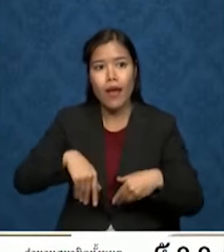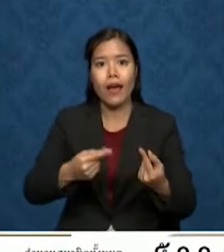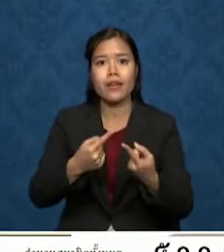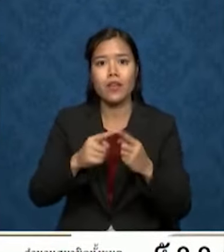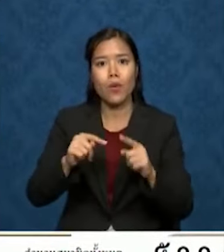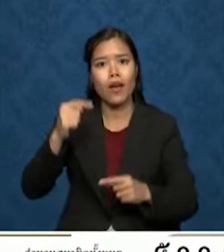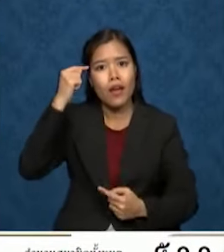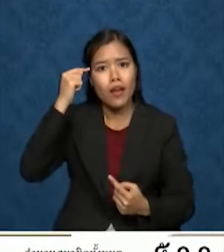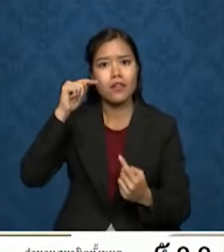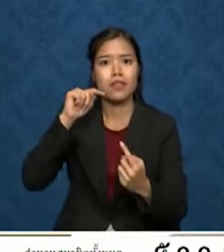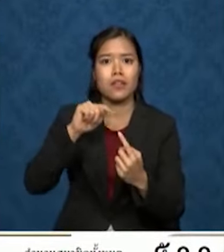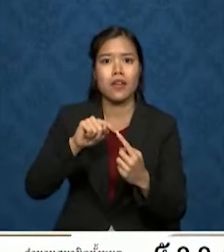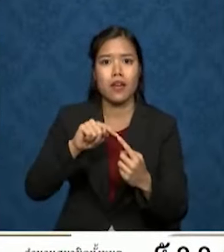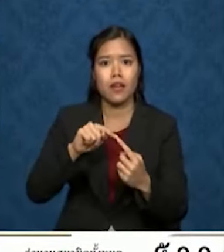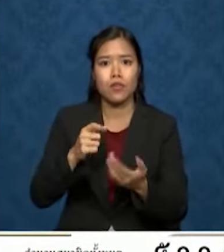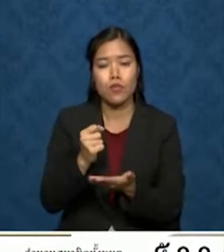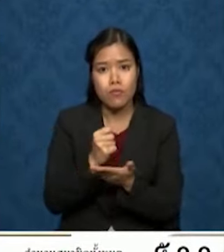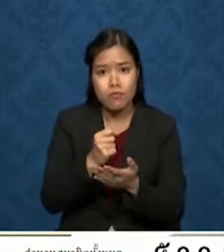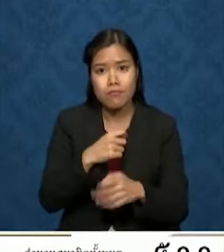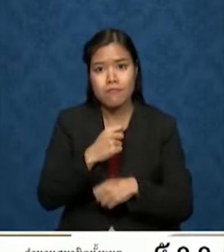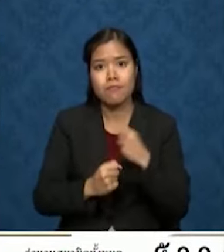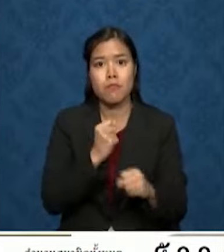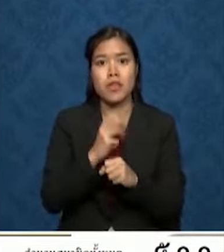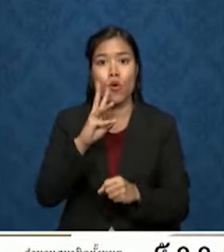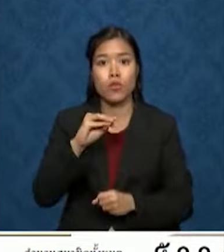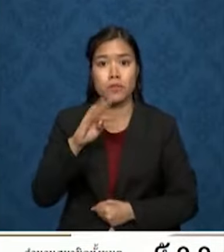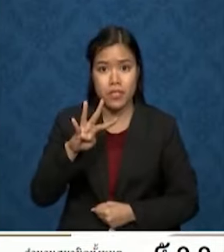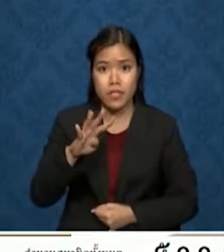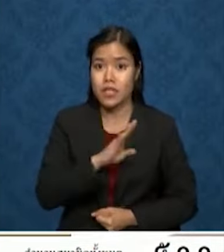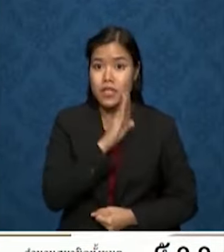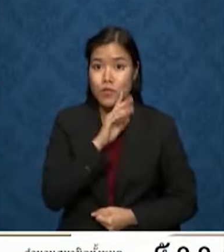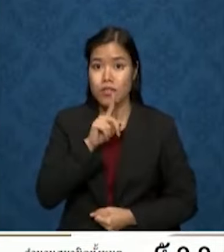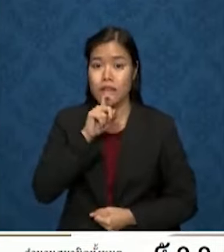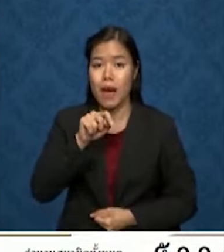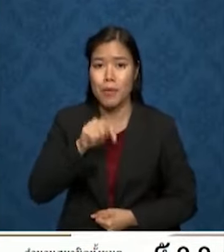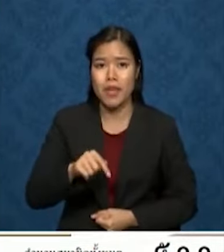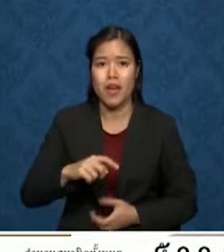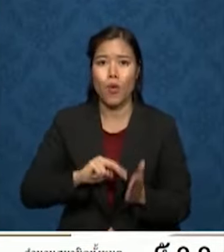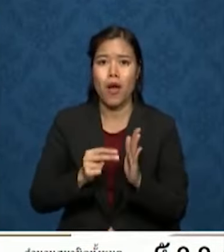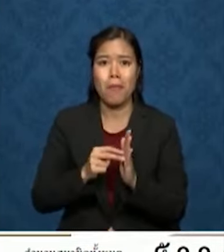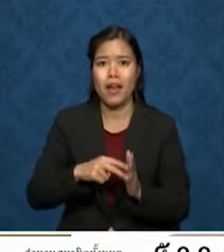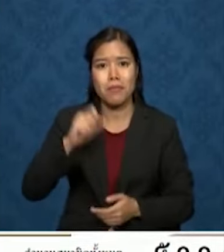องคนหมายประมวยาเสบตดป 64ถ้าถามอย่นี้แสดงว่าไม่หรเรื่อง